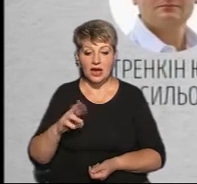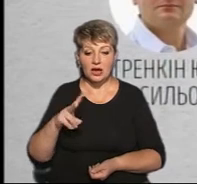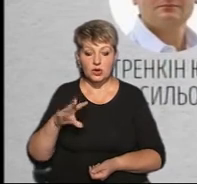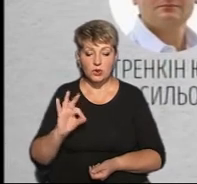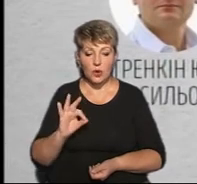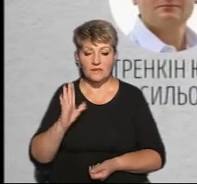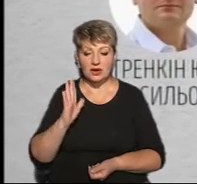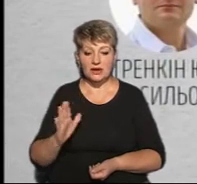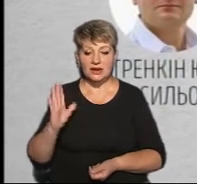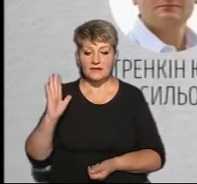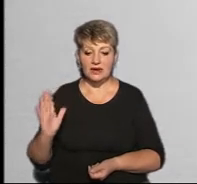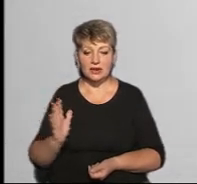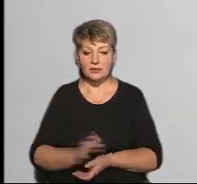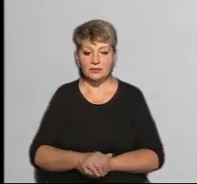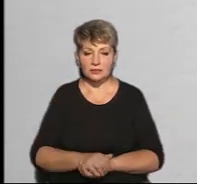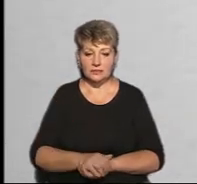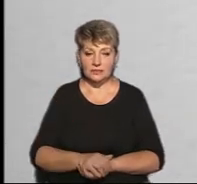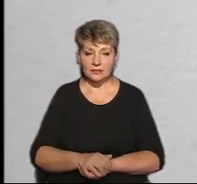Володимирович.